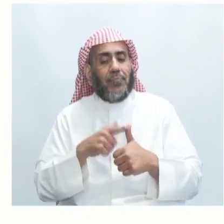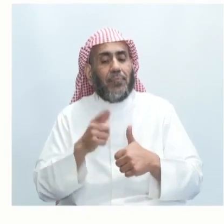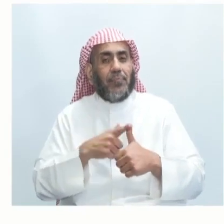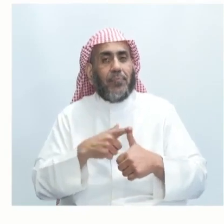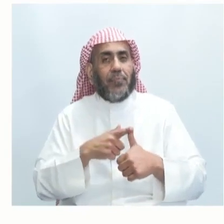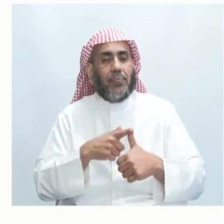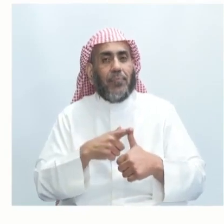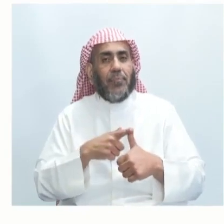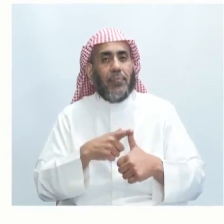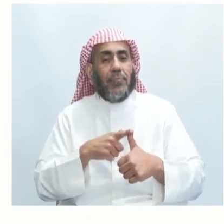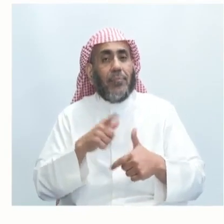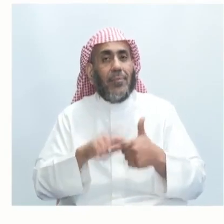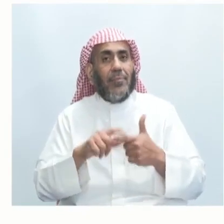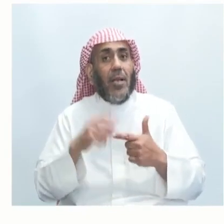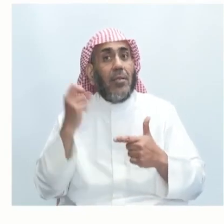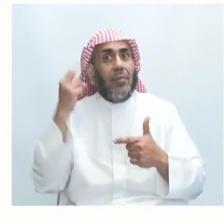الاحساس